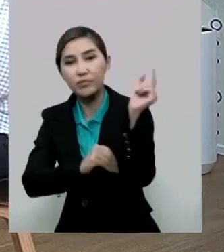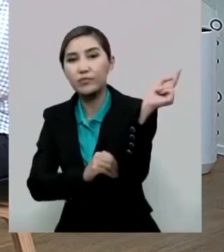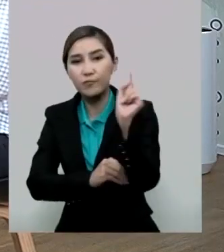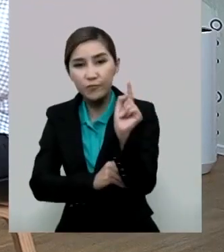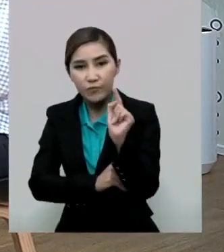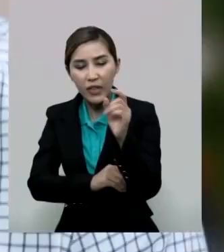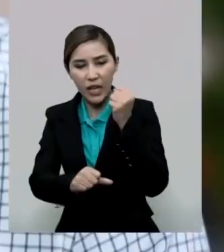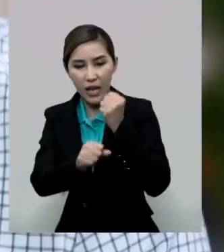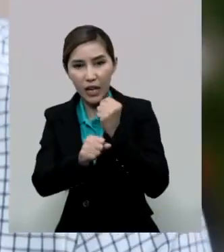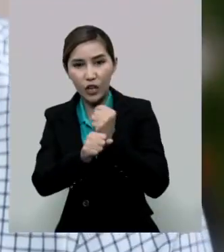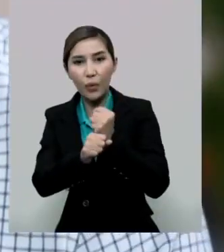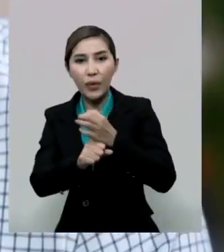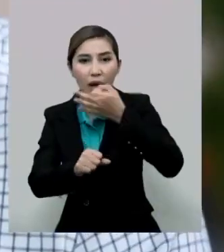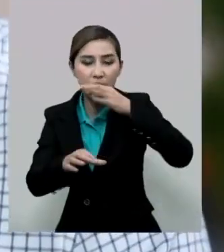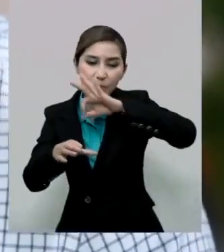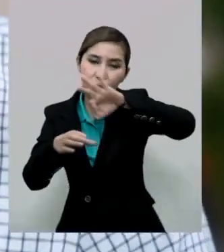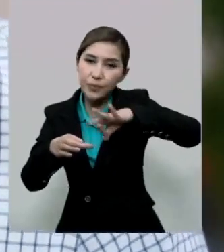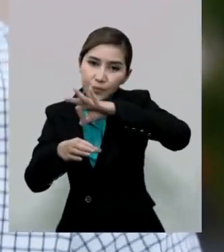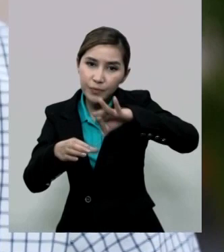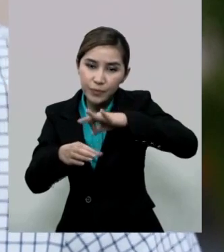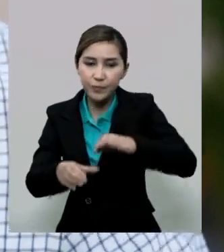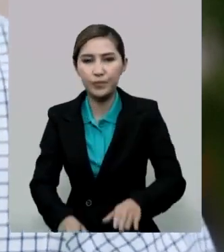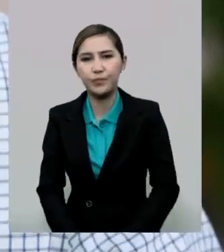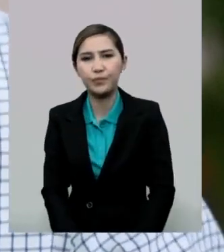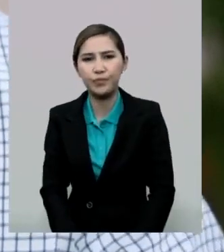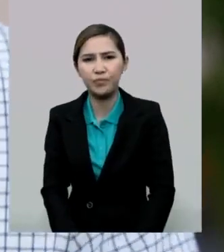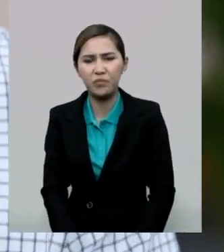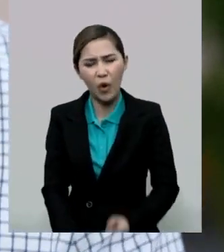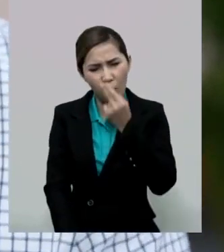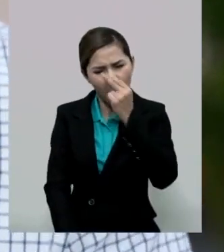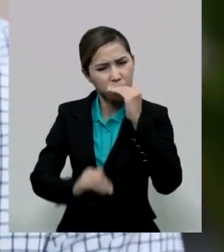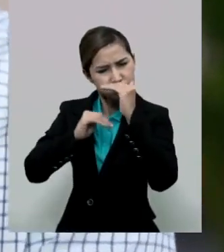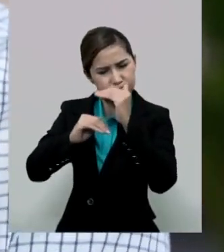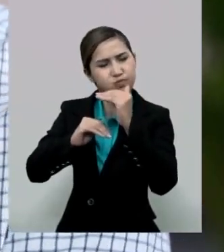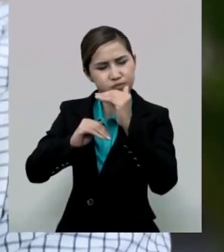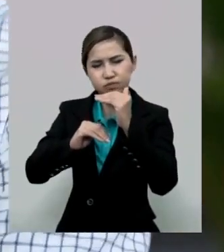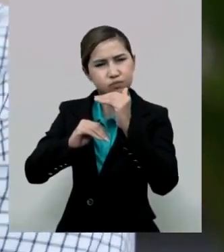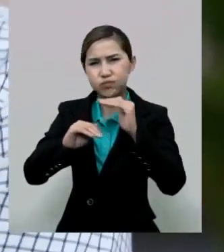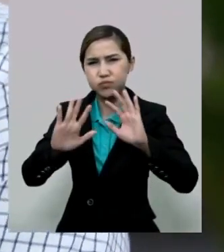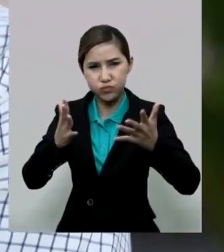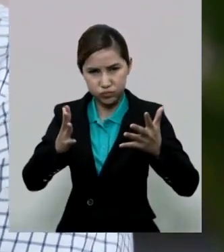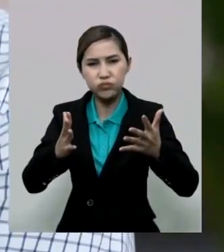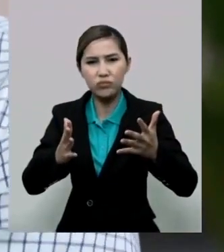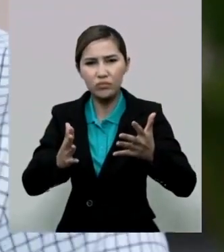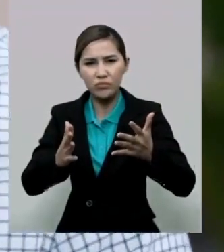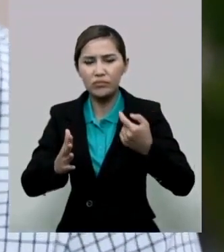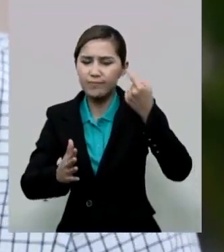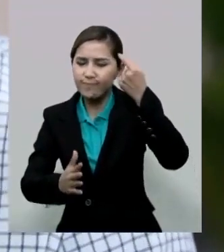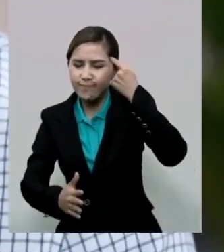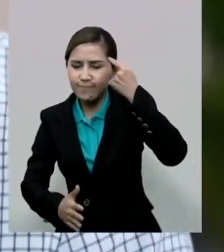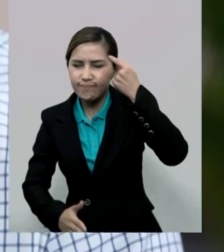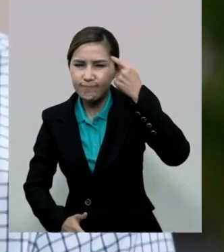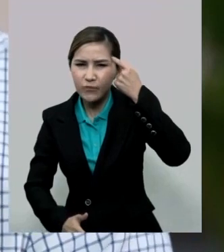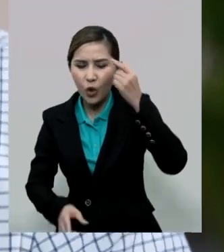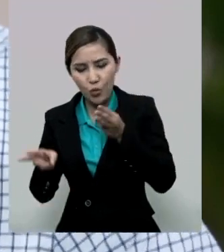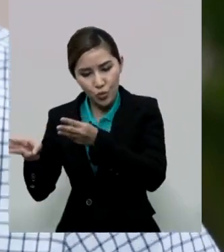ามีข้อจำกัดคือผมแยกระหว่างวิธีการทำกับความสามารถนะครับคือเขาทำ